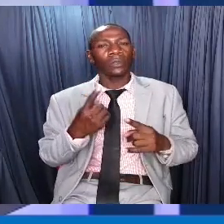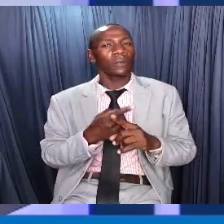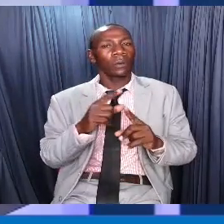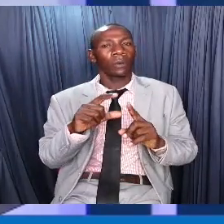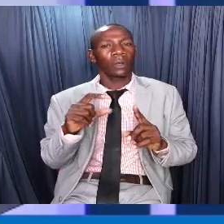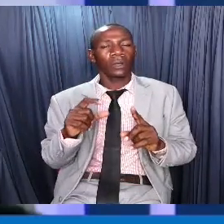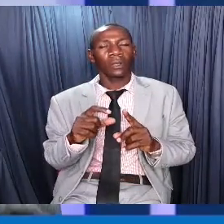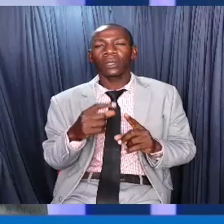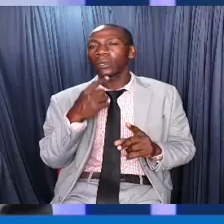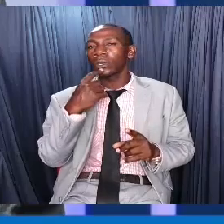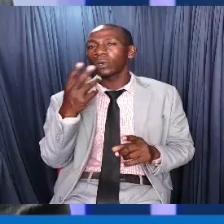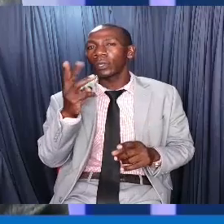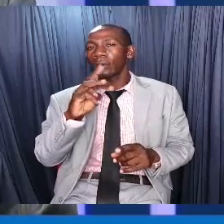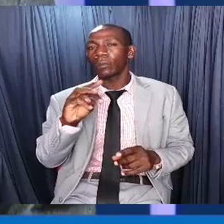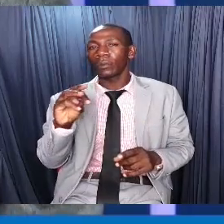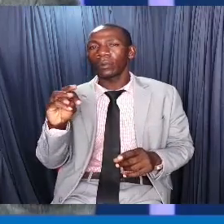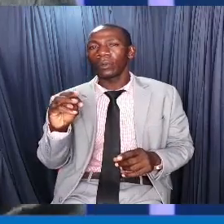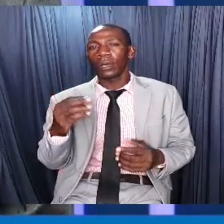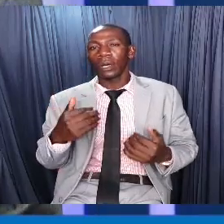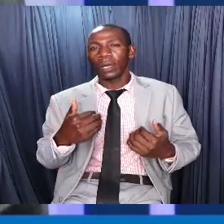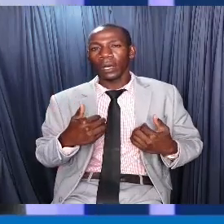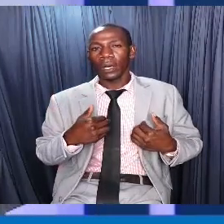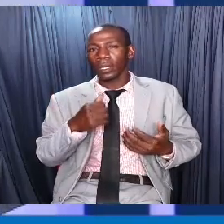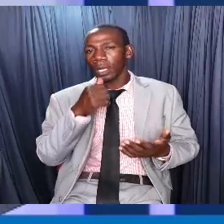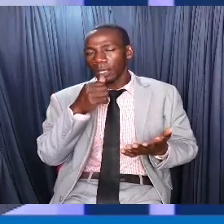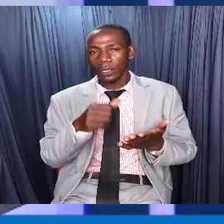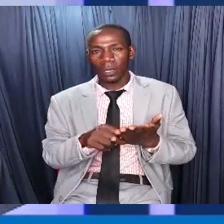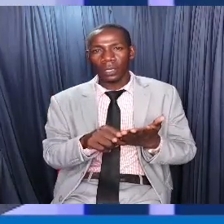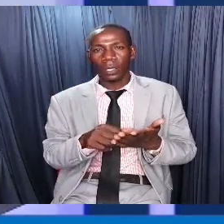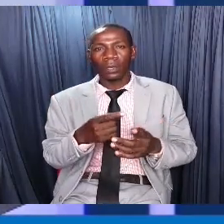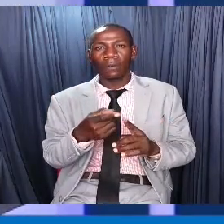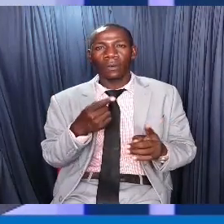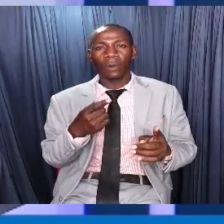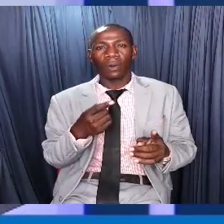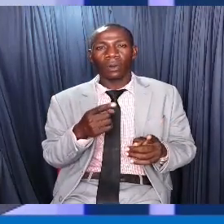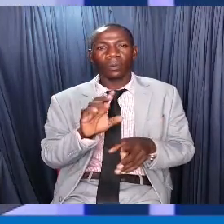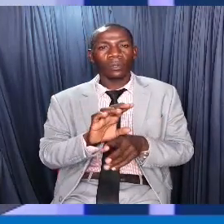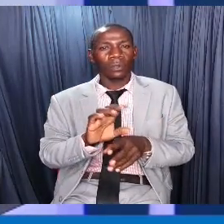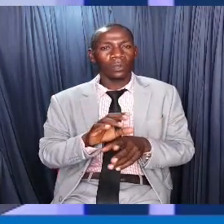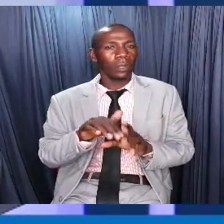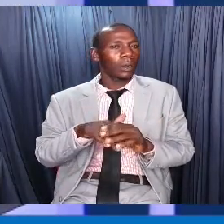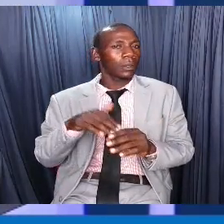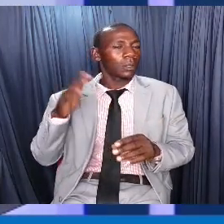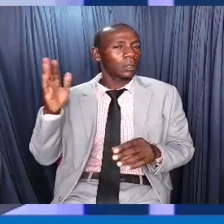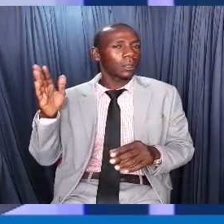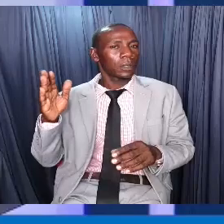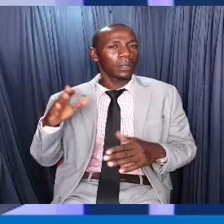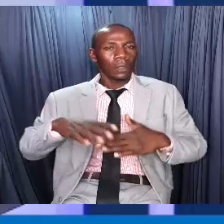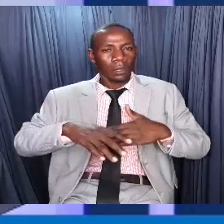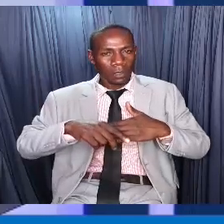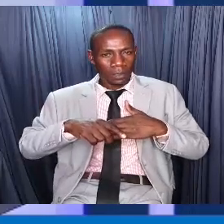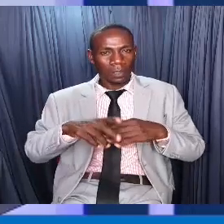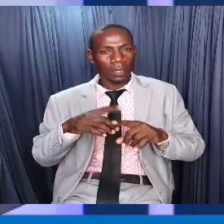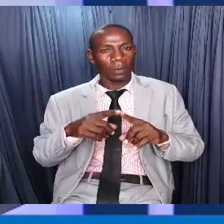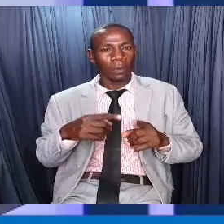heard anything else. Anawaambia, he's telling them, mimi nilikuwa na barua. I had a letter. Kutoka kwa wakuu wa masinagogi. From the senior people. Nimshike kila mtu.